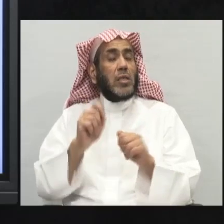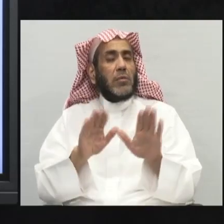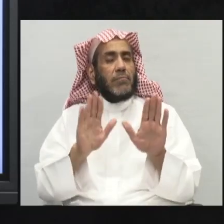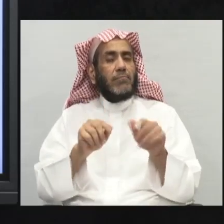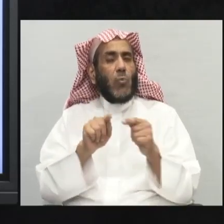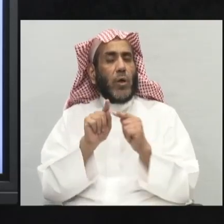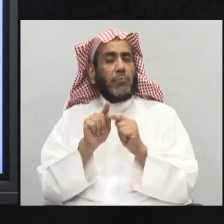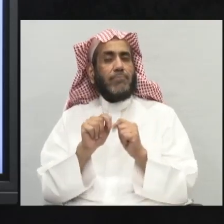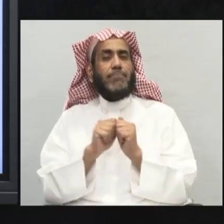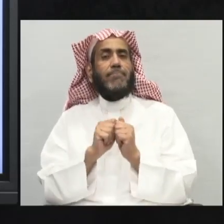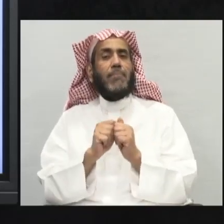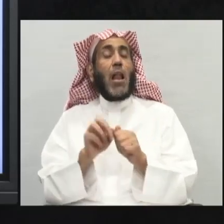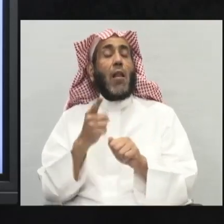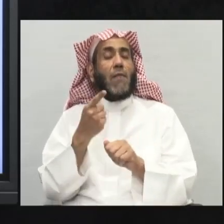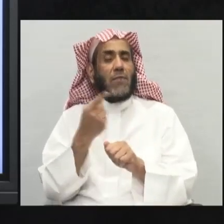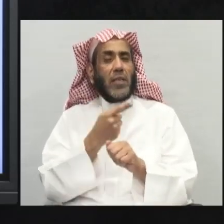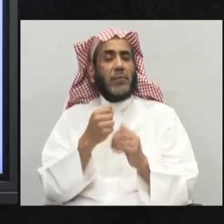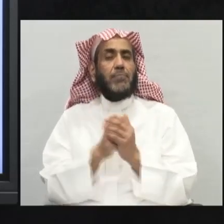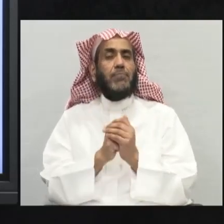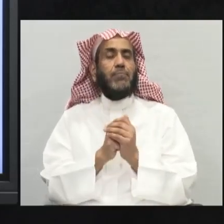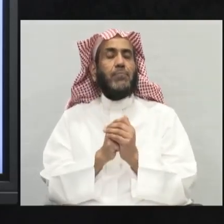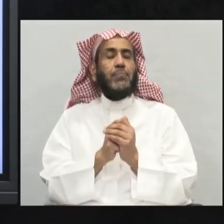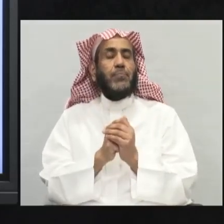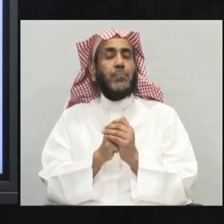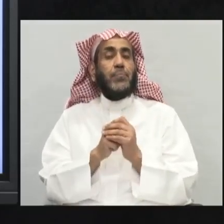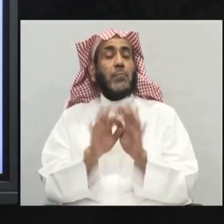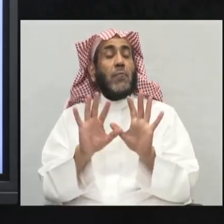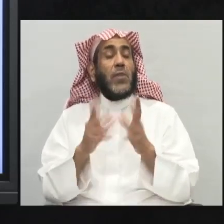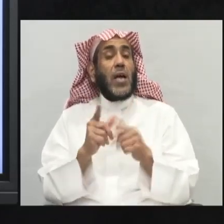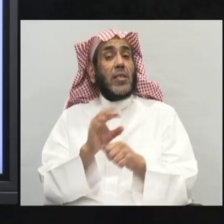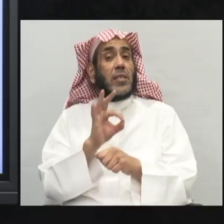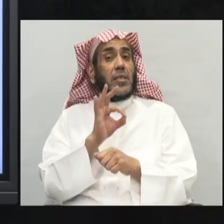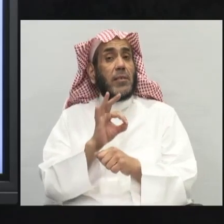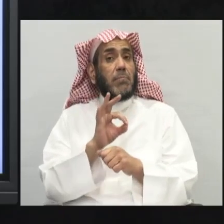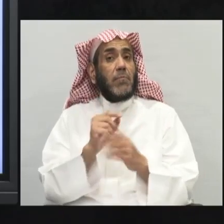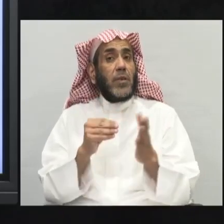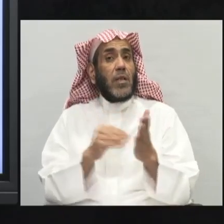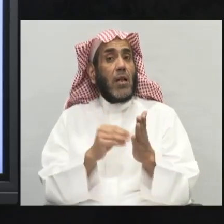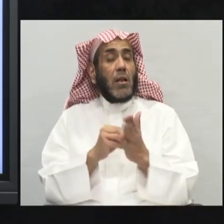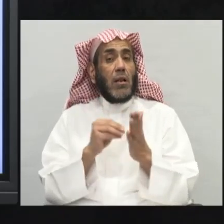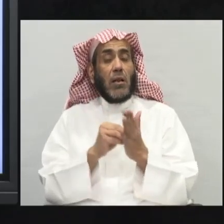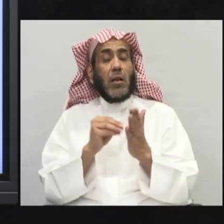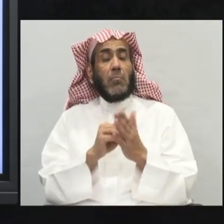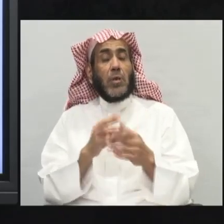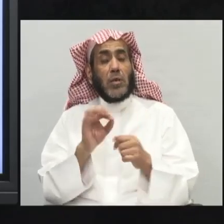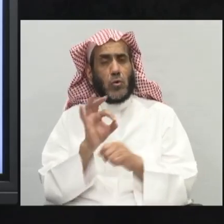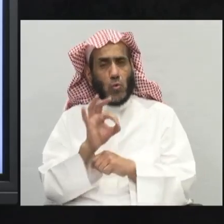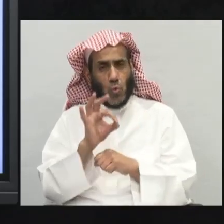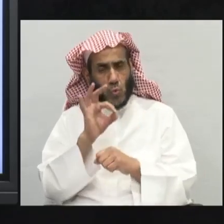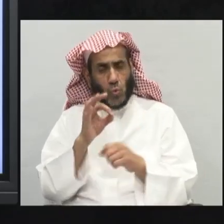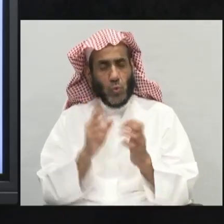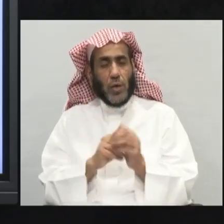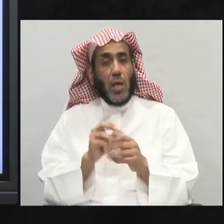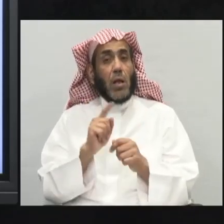وهي الفتحه اما في حاله الجزم فان العلامه هي السكون هذه